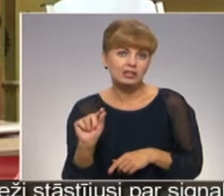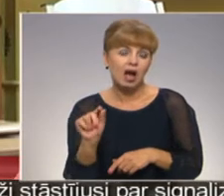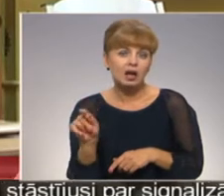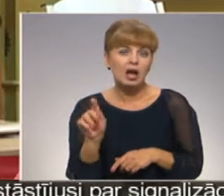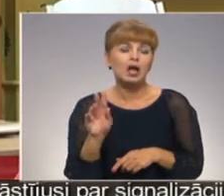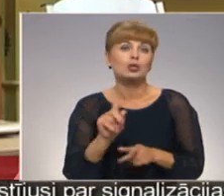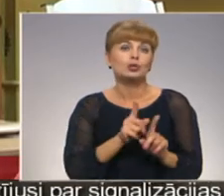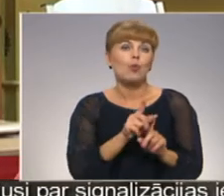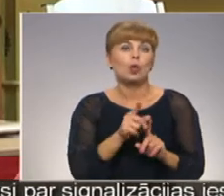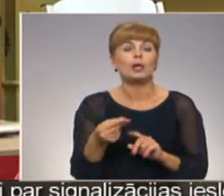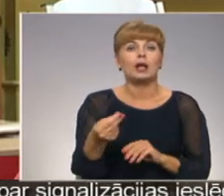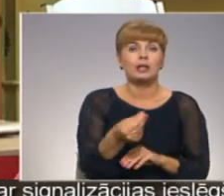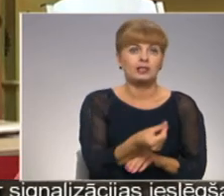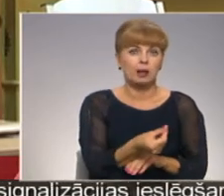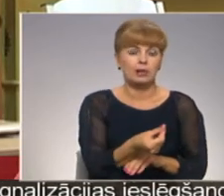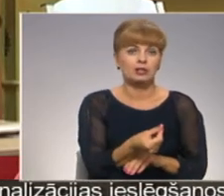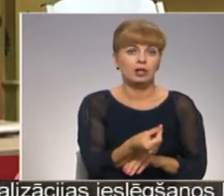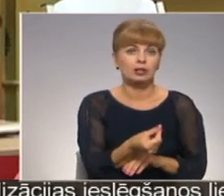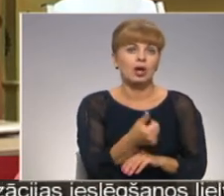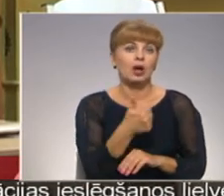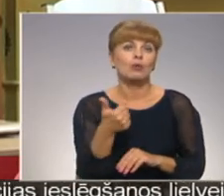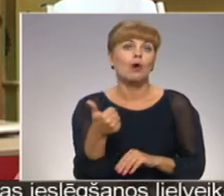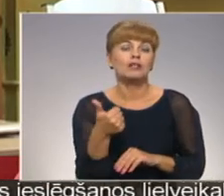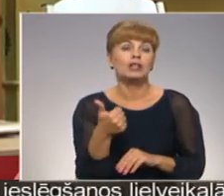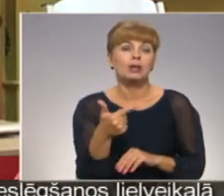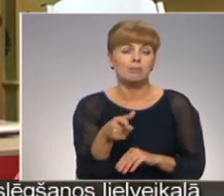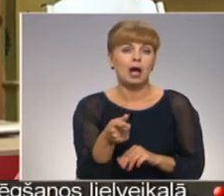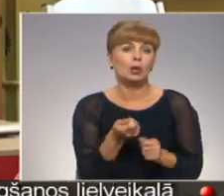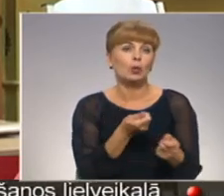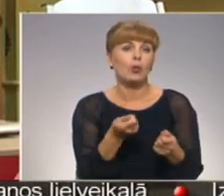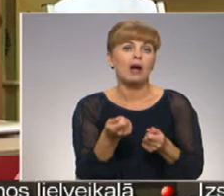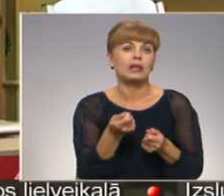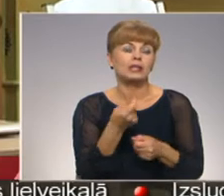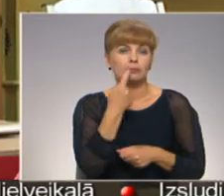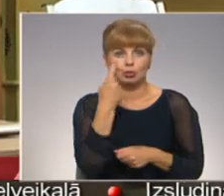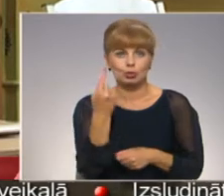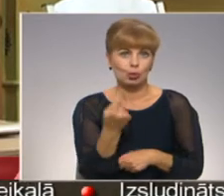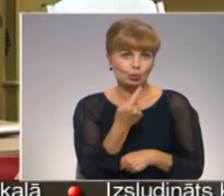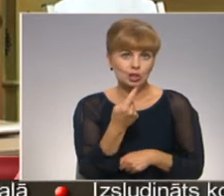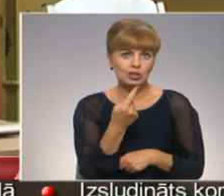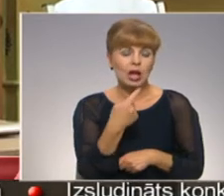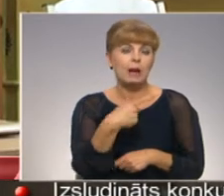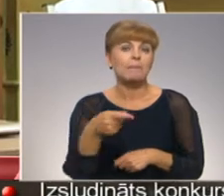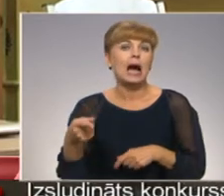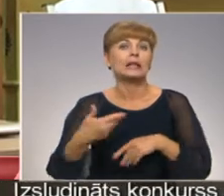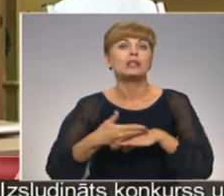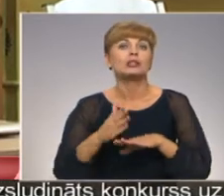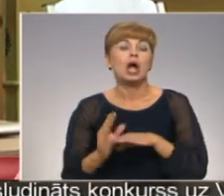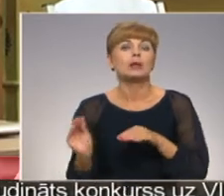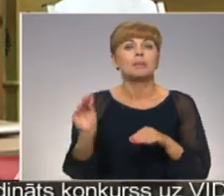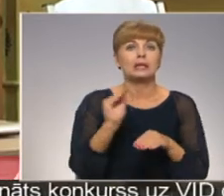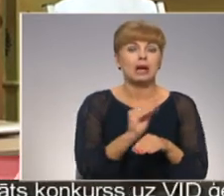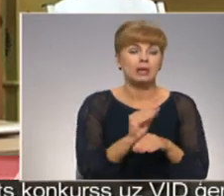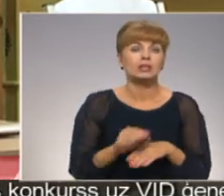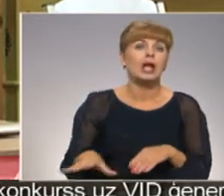skolotājiem samaksāt par to, ko viņi par novadītajām stundām, bet nu, tas tie pārējās daļas, ko piemaksāt klāt